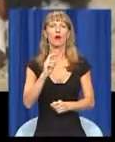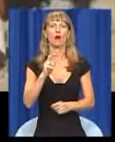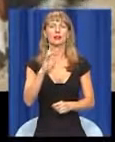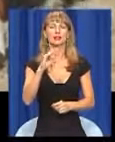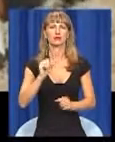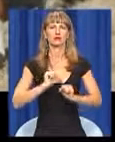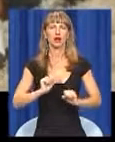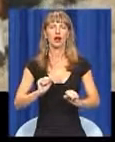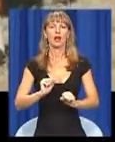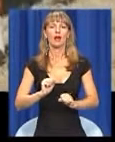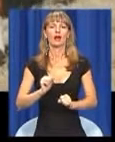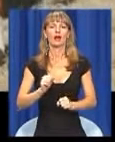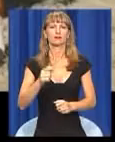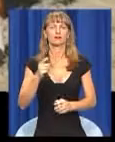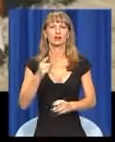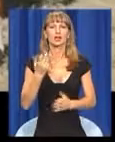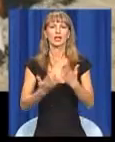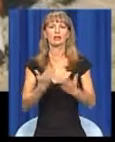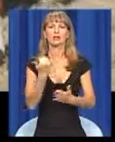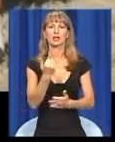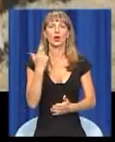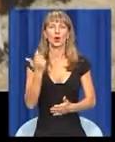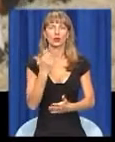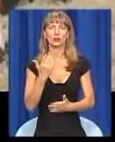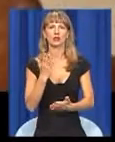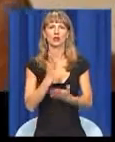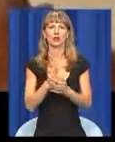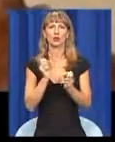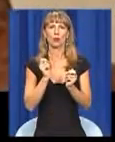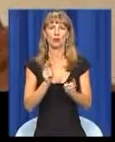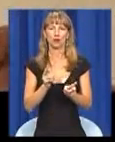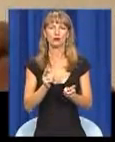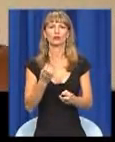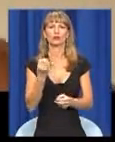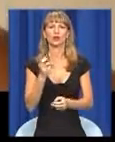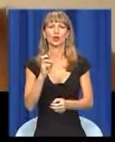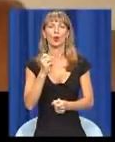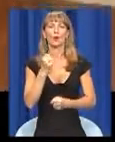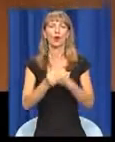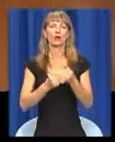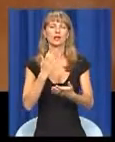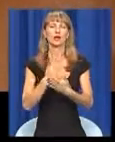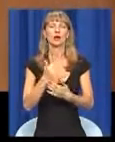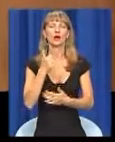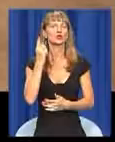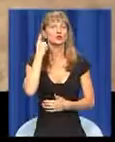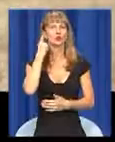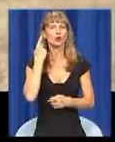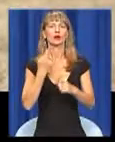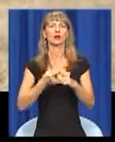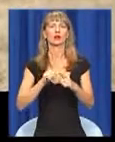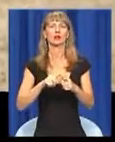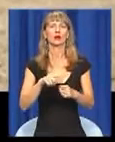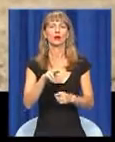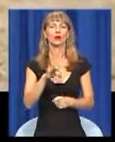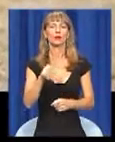мужні, особливо якщо їхньому господареві загрожує небезпека. Ще боксери мають загострений слух. Саме тому цю